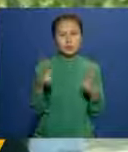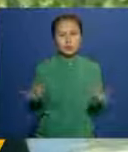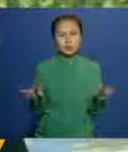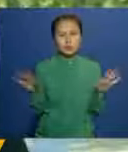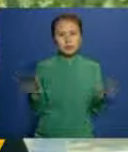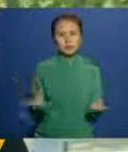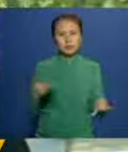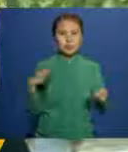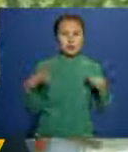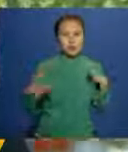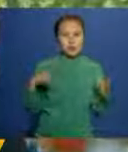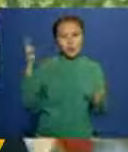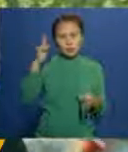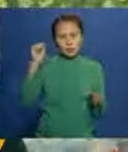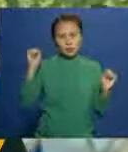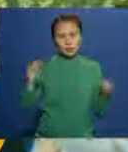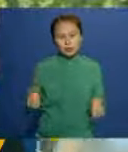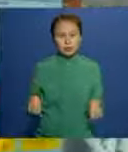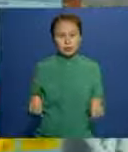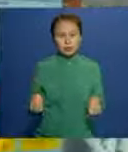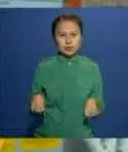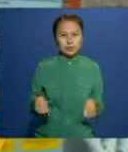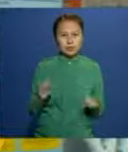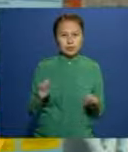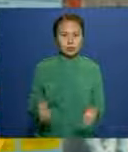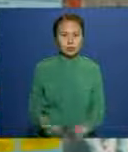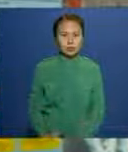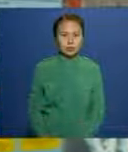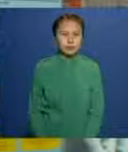де басқа да олардың оқу модульдері бар, сол бойынша білім алып дайындалса да болады.